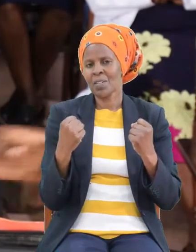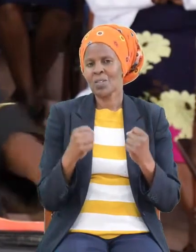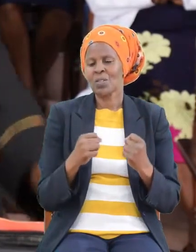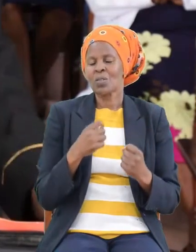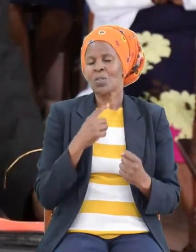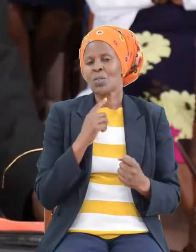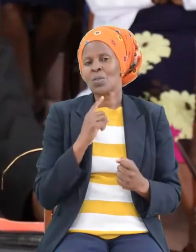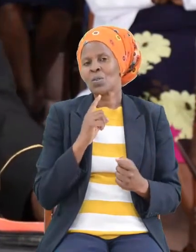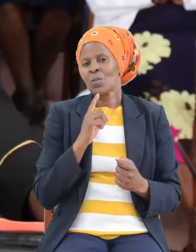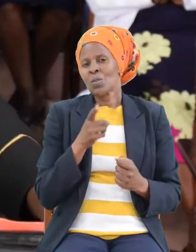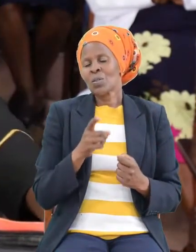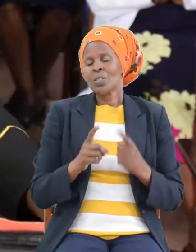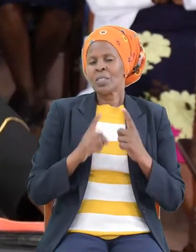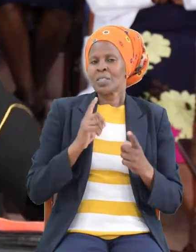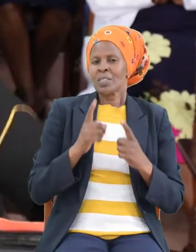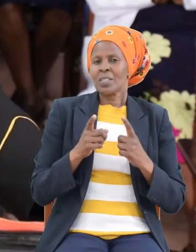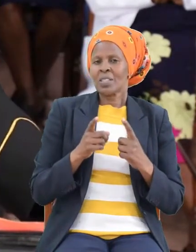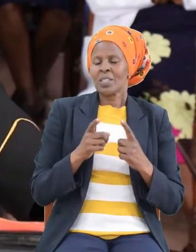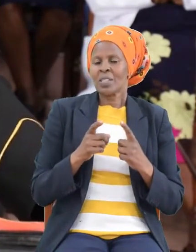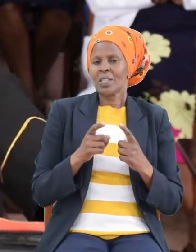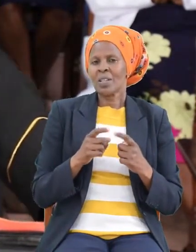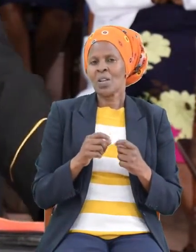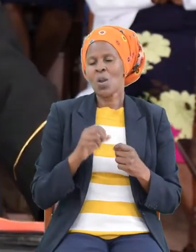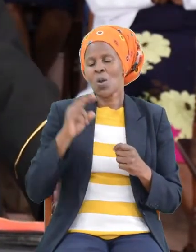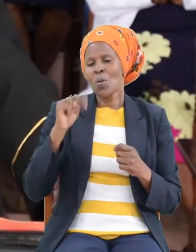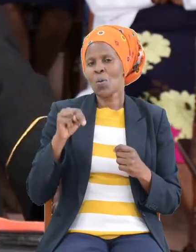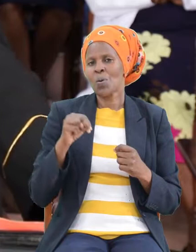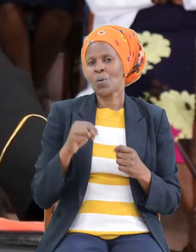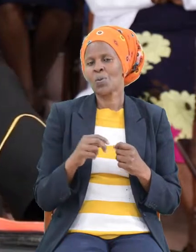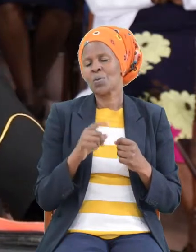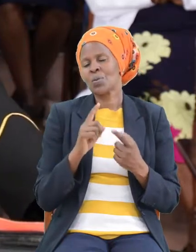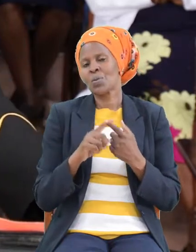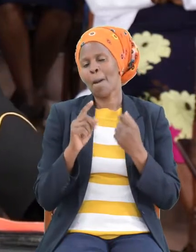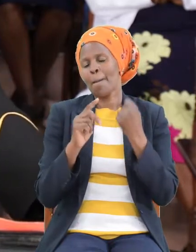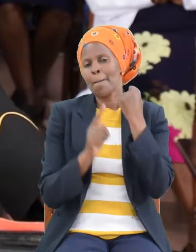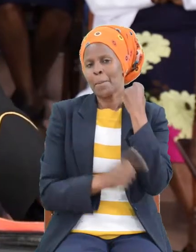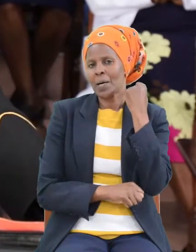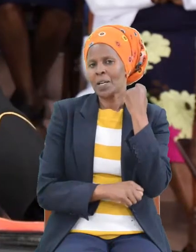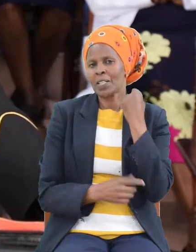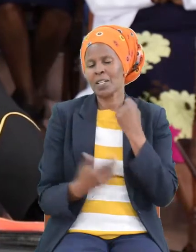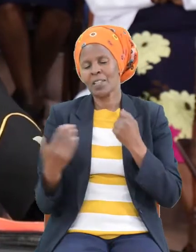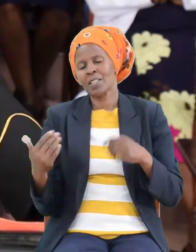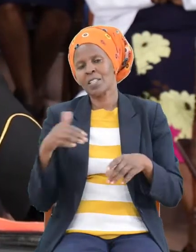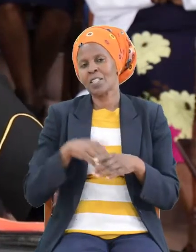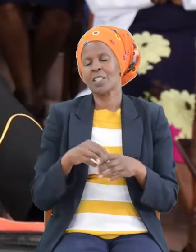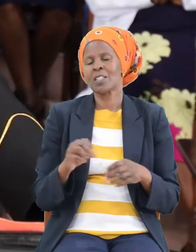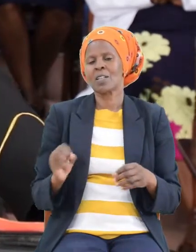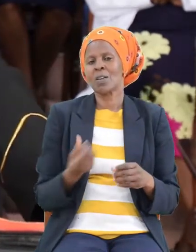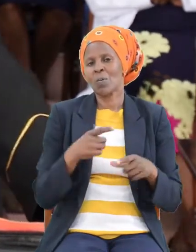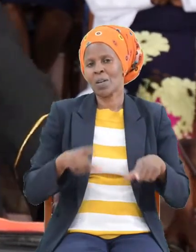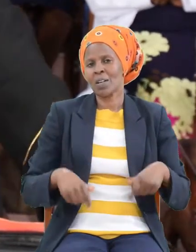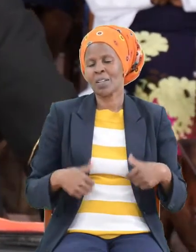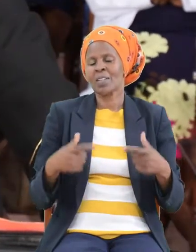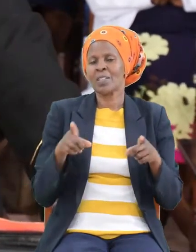kusema hapana kwa uovu wowote ambao unaweza kuja katika maisha yetu. Na hivyo hivyo